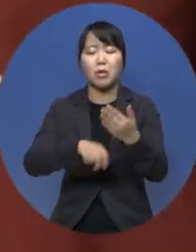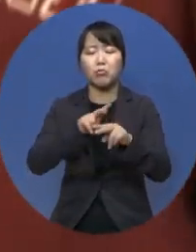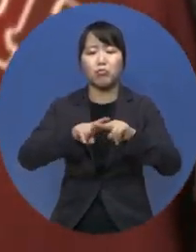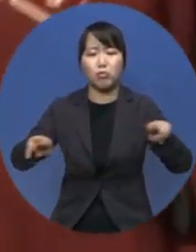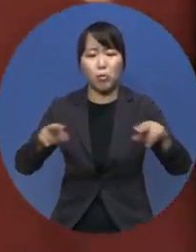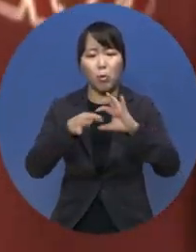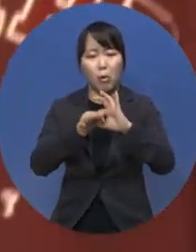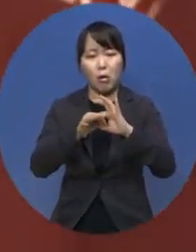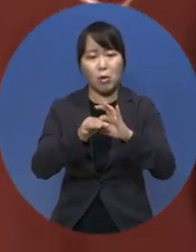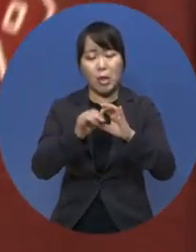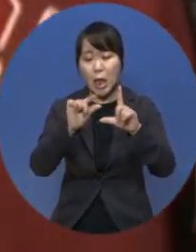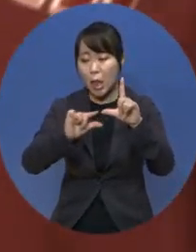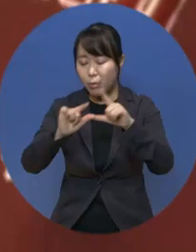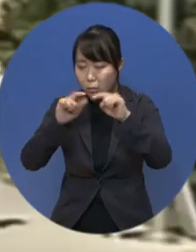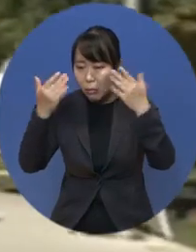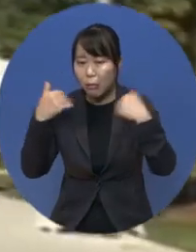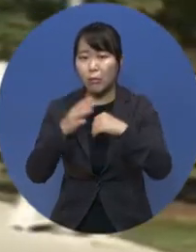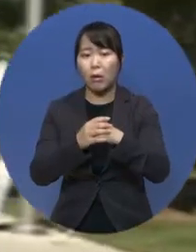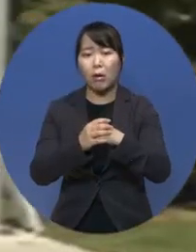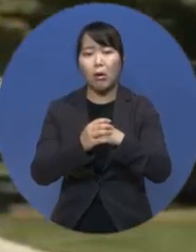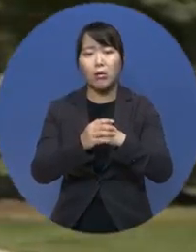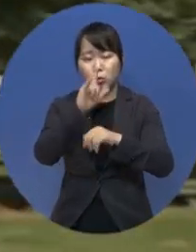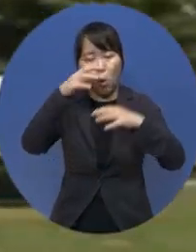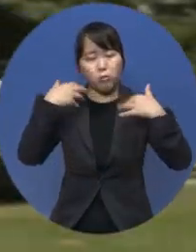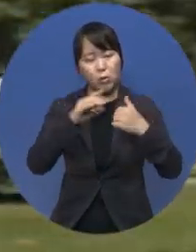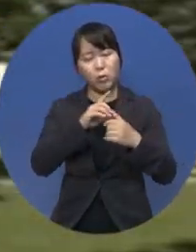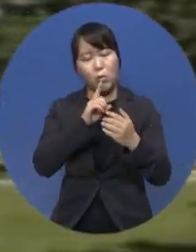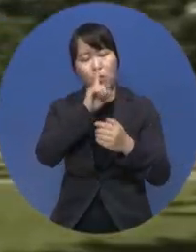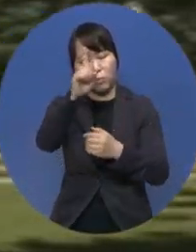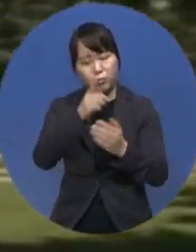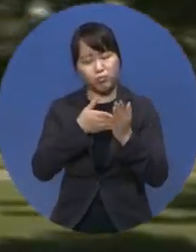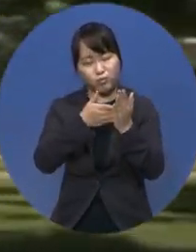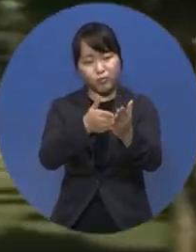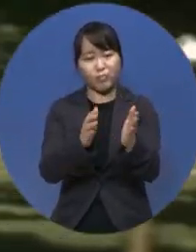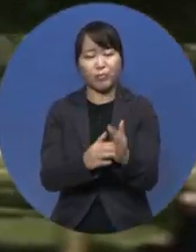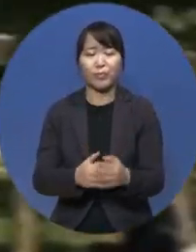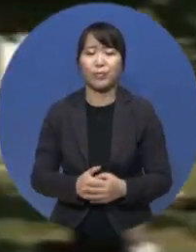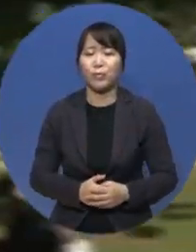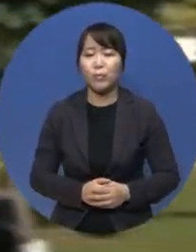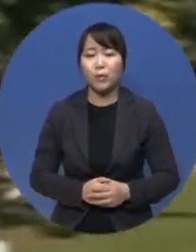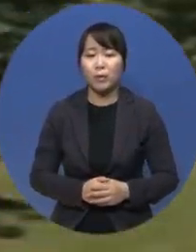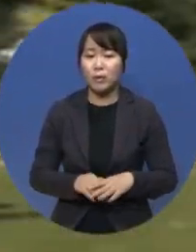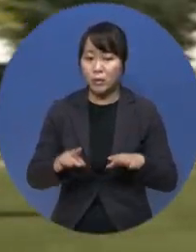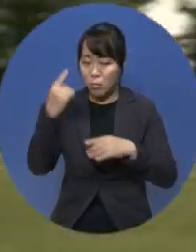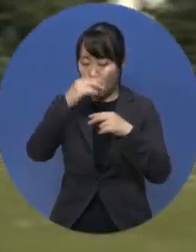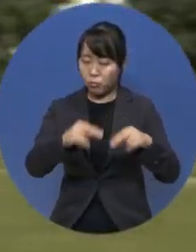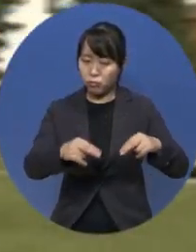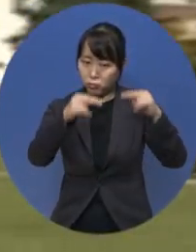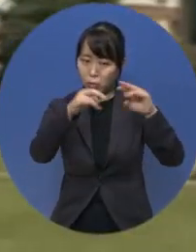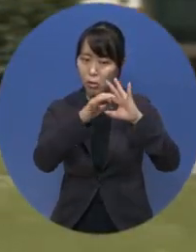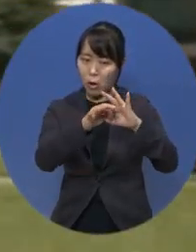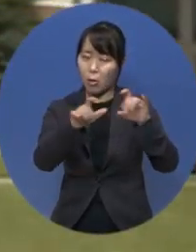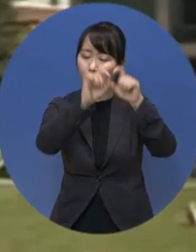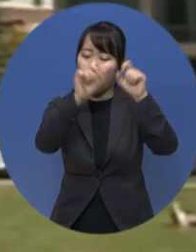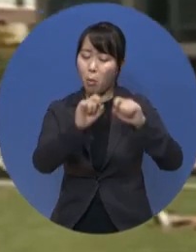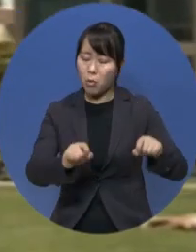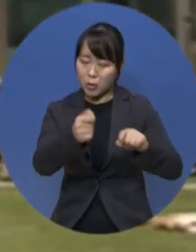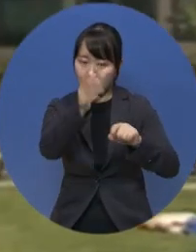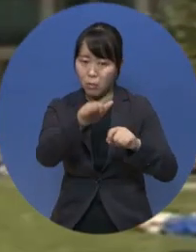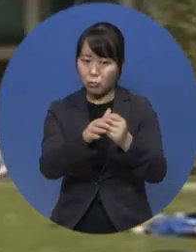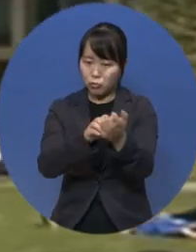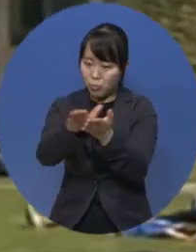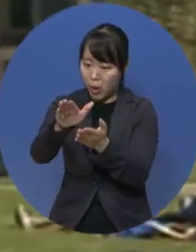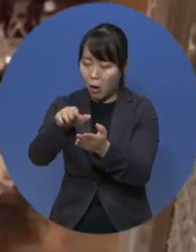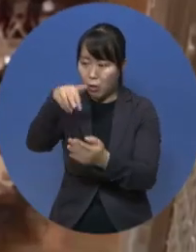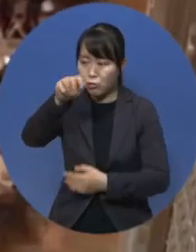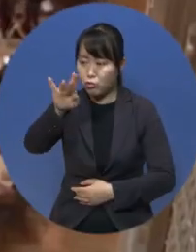일부 대학은 연방 을 상대로 고소장을 접수했습니다 현재 되면 수업 의무는 보류 되었지만 수 방이라는